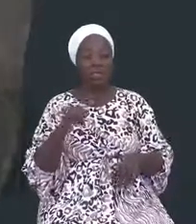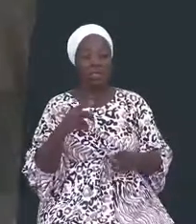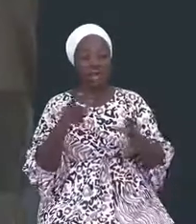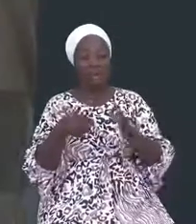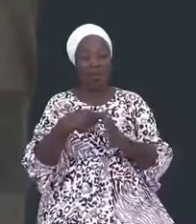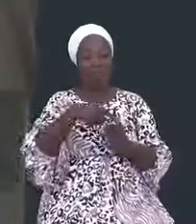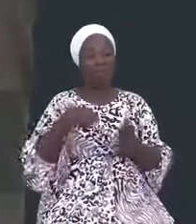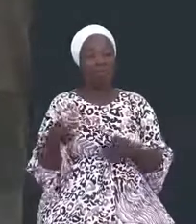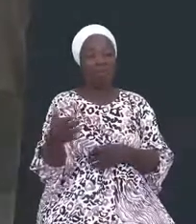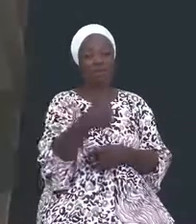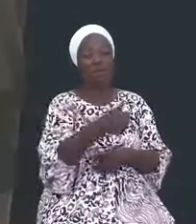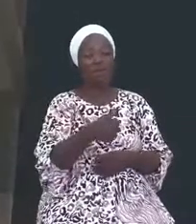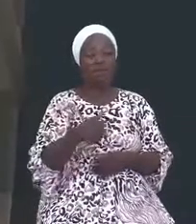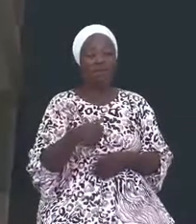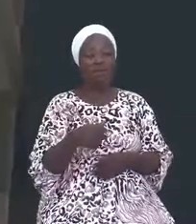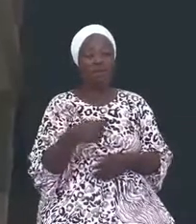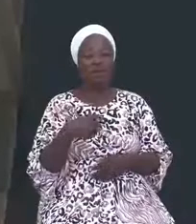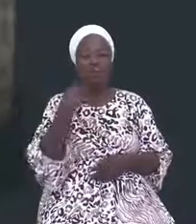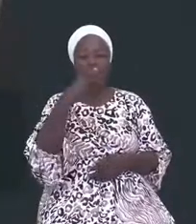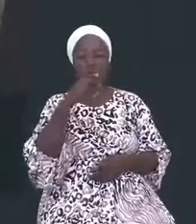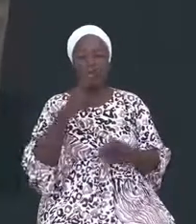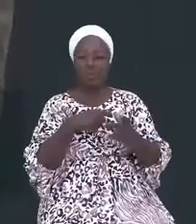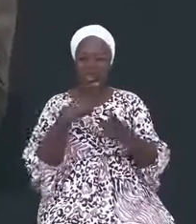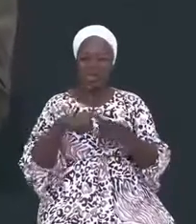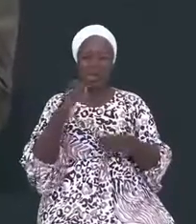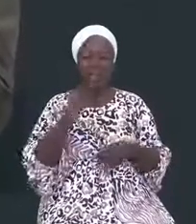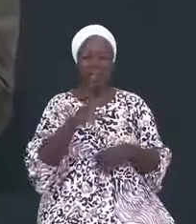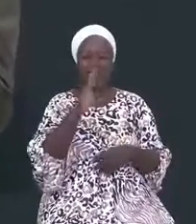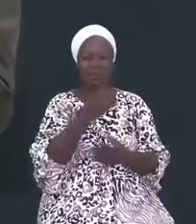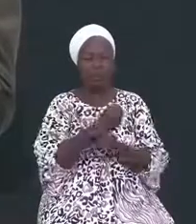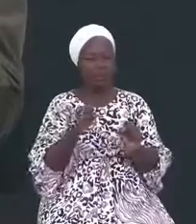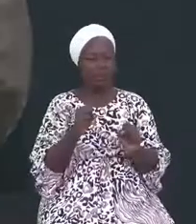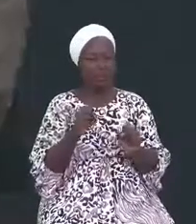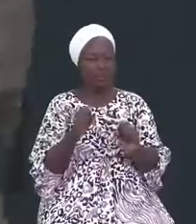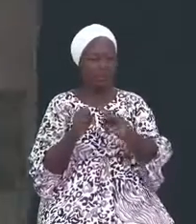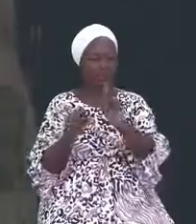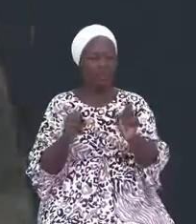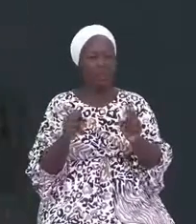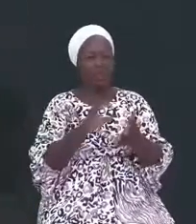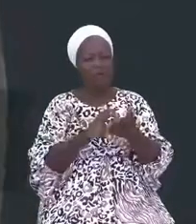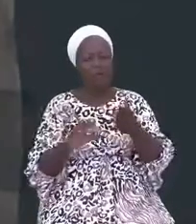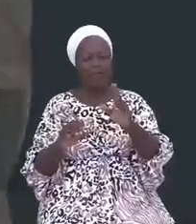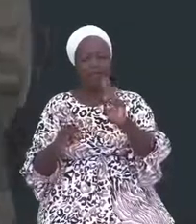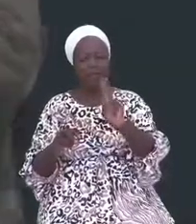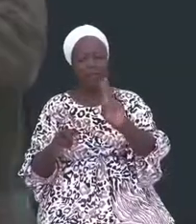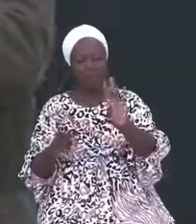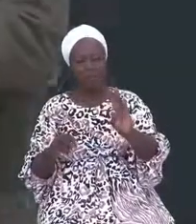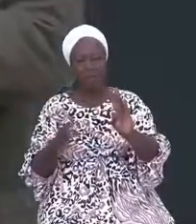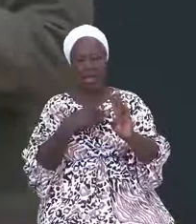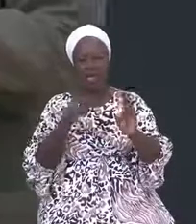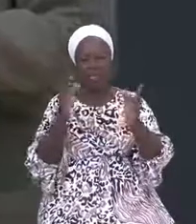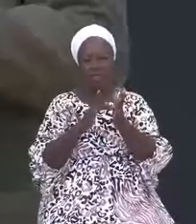Les disciples furent encore plus étonnés, se dirent les uns aux autres, et qui peut être sauvé? Verset 27. Jésus les regarda et